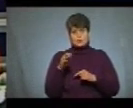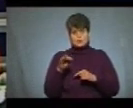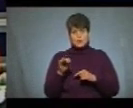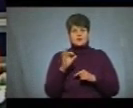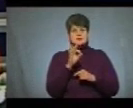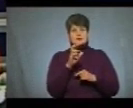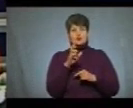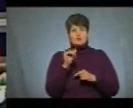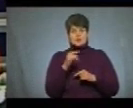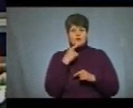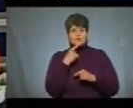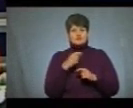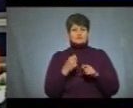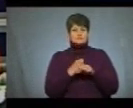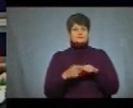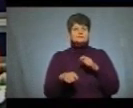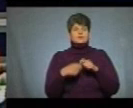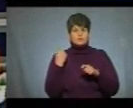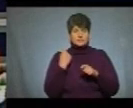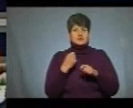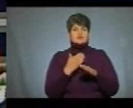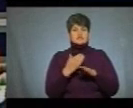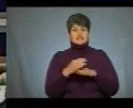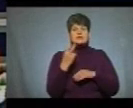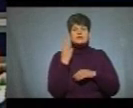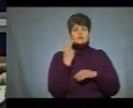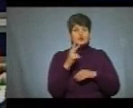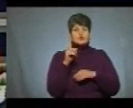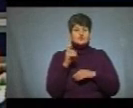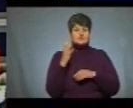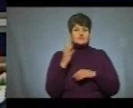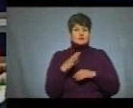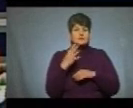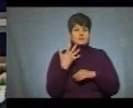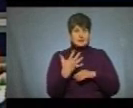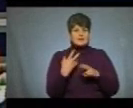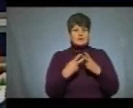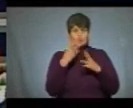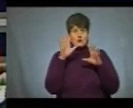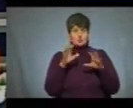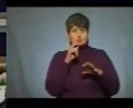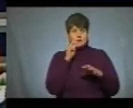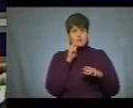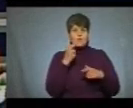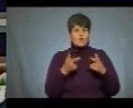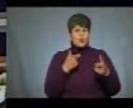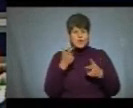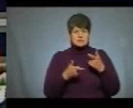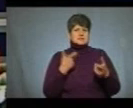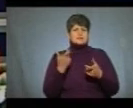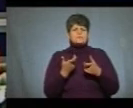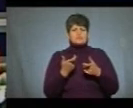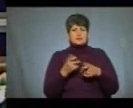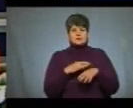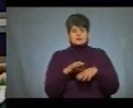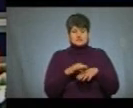Башту підозрюють у скоєнні злочину за частиною 2 статті 345 Кримінального кодексу України. Погрози, насильство та умисне